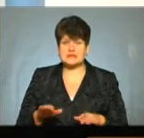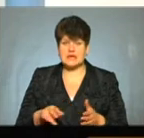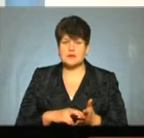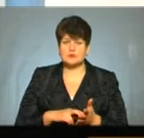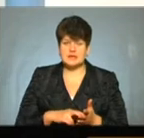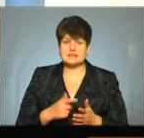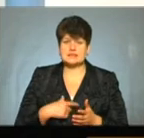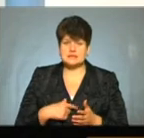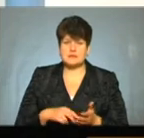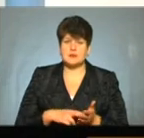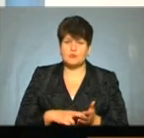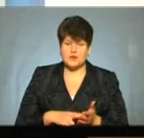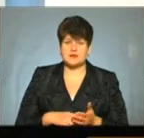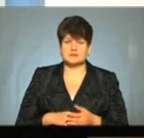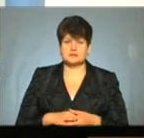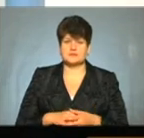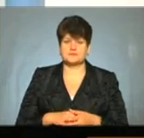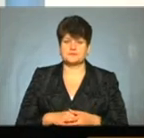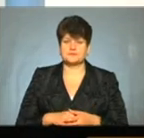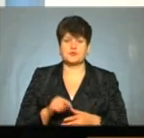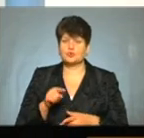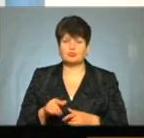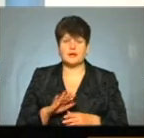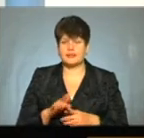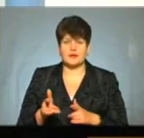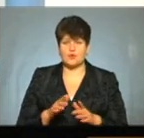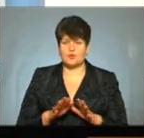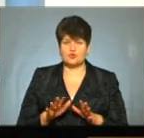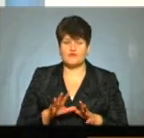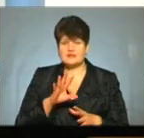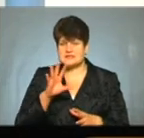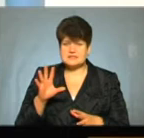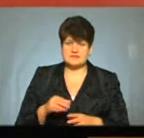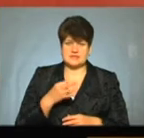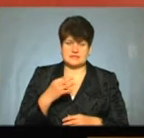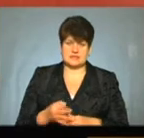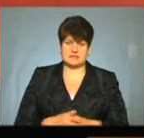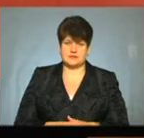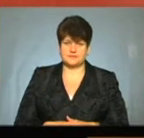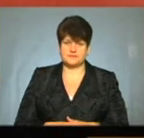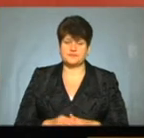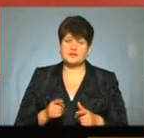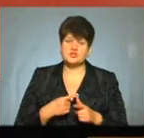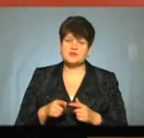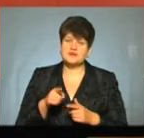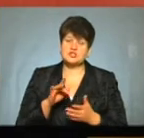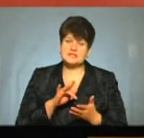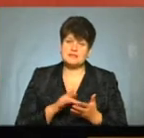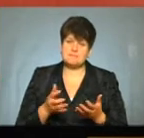і за себе бояться, тому не готова я вам за всіх сказати. Чи ваш центр